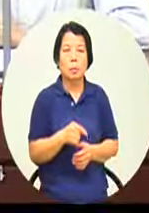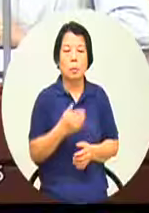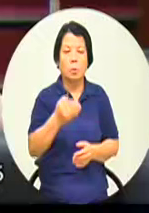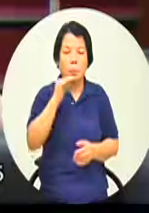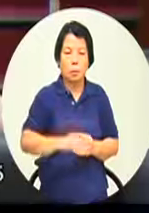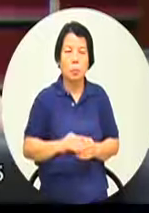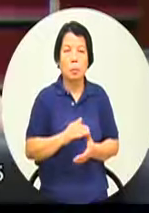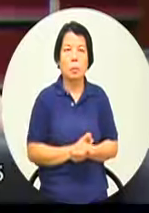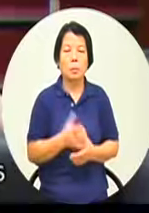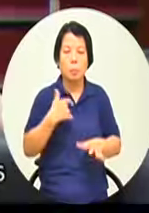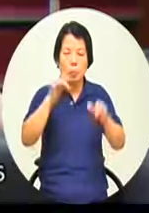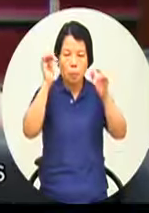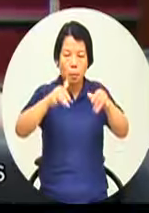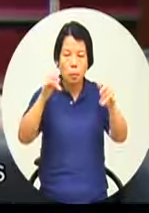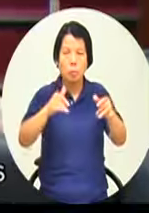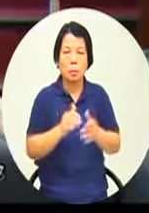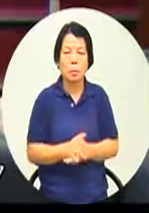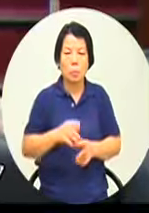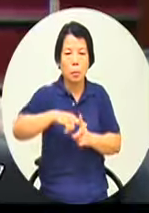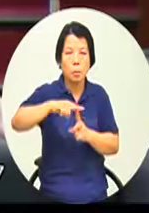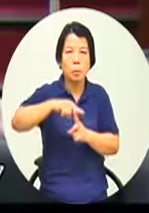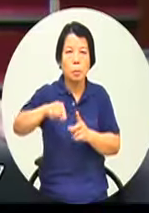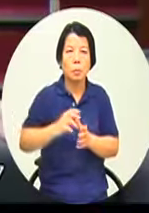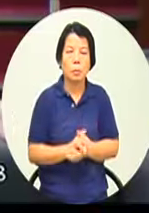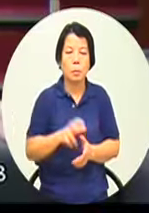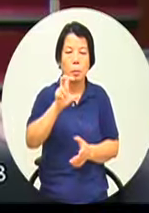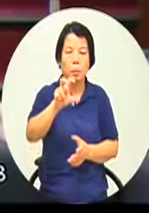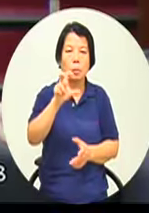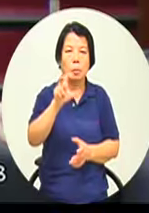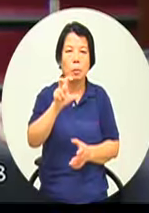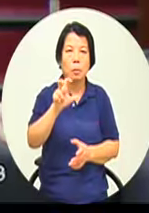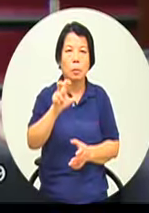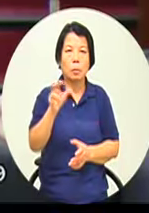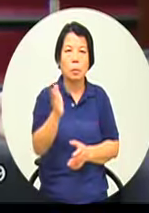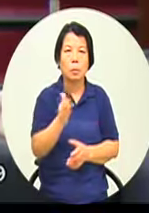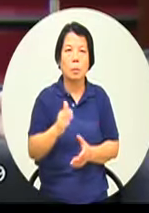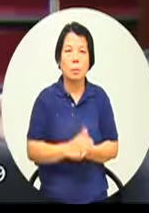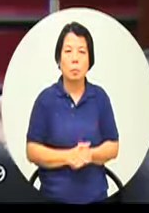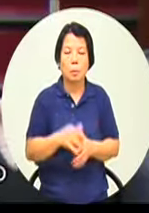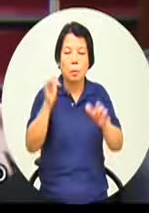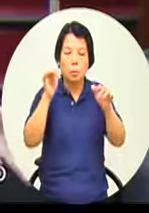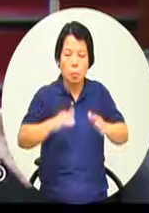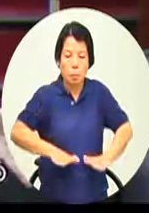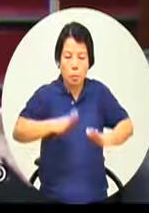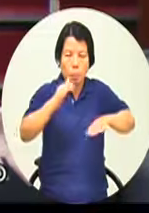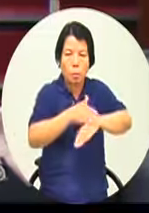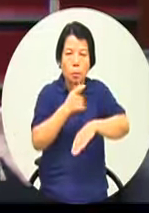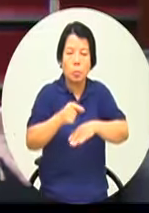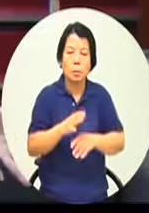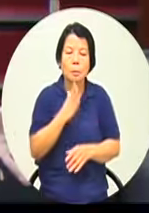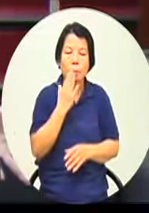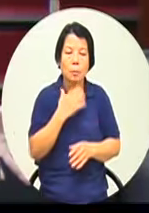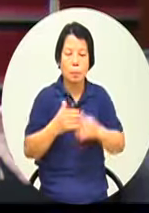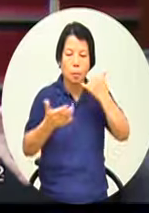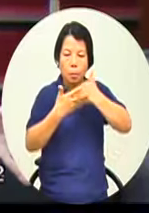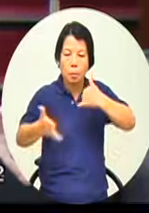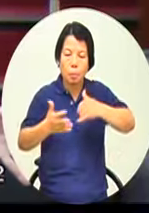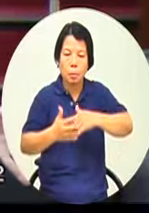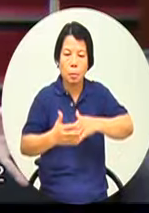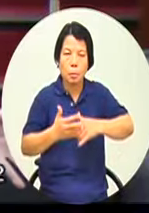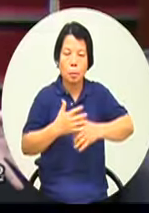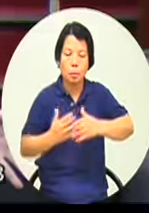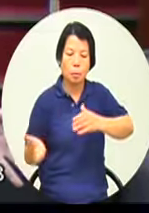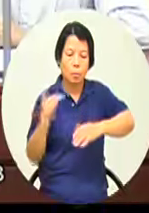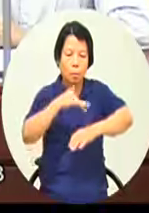我们的雨水排水标准能够到70的话，那不会淹水，还是海水倒灌？ 它在那